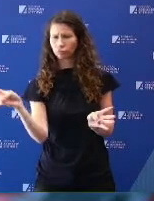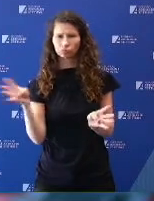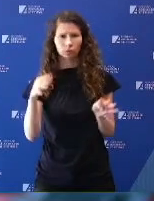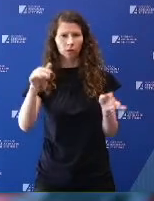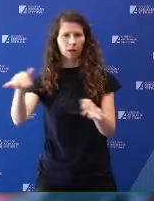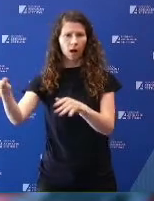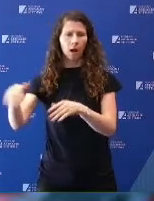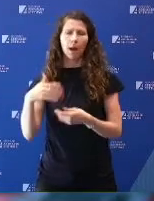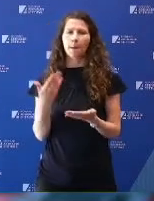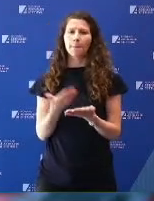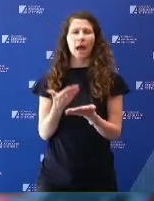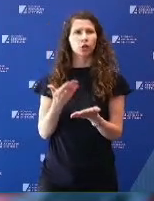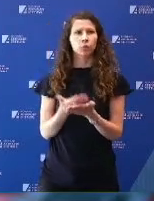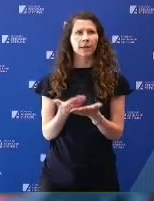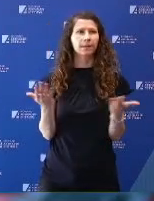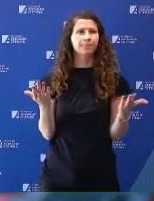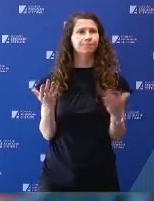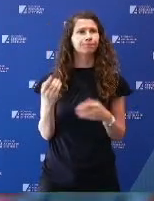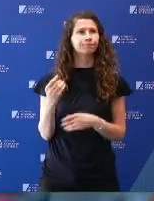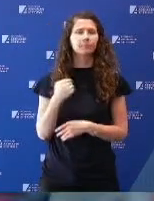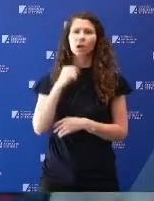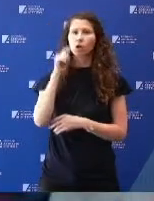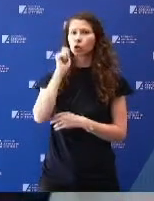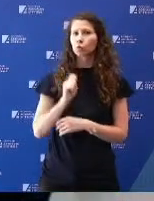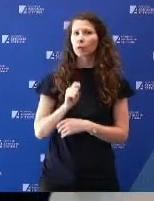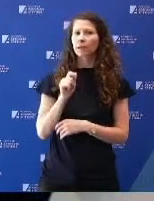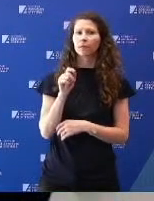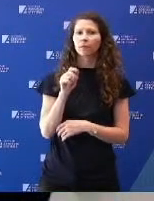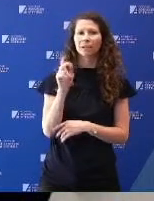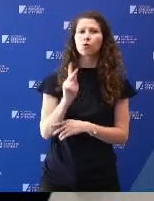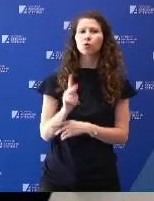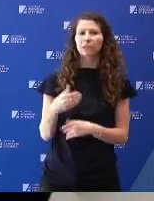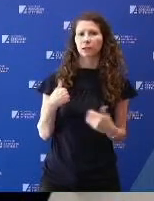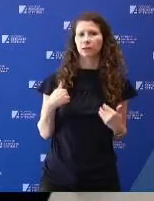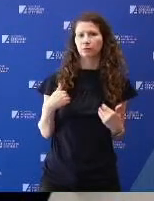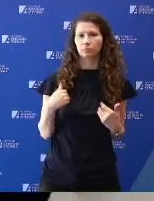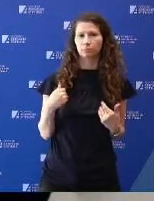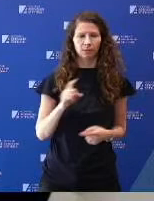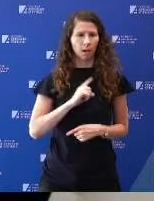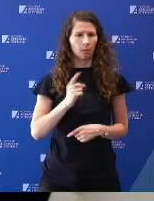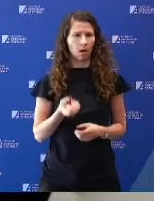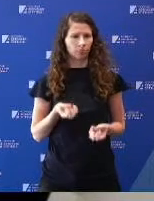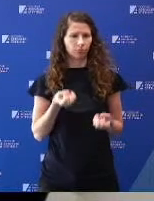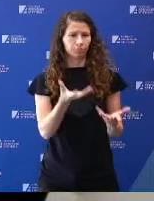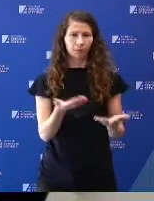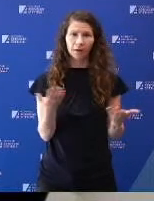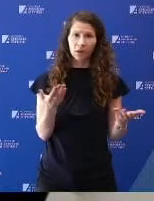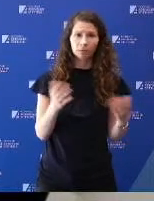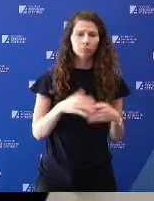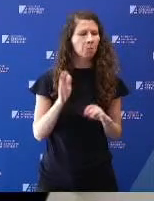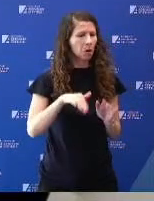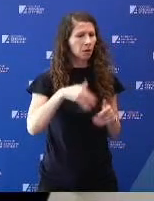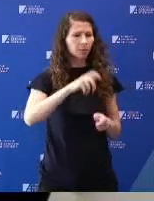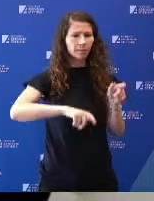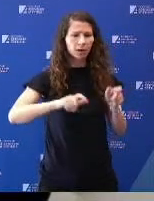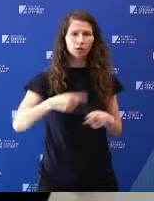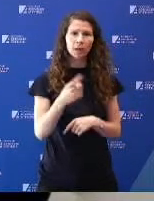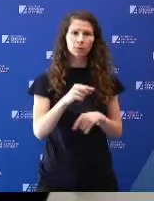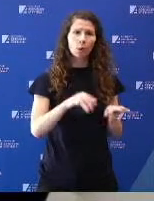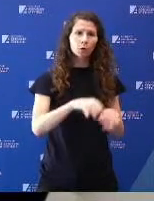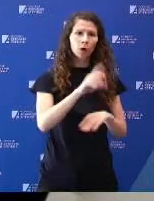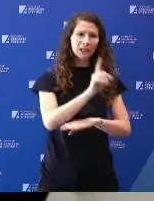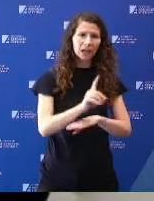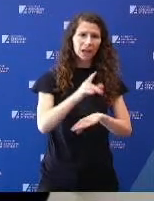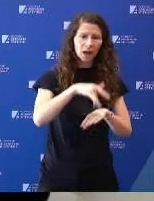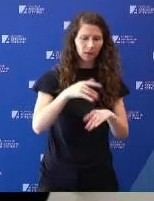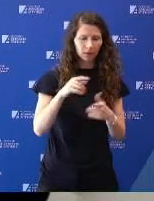ein Student der Kunst denn hier beitragen? Wir haben Menschen, die sind ComputerdesignerInnen, wir haben Menschen, die